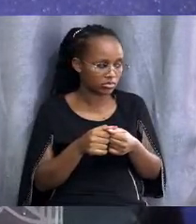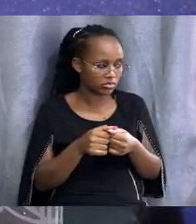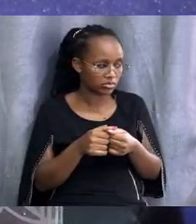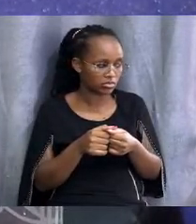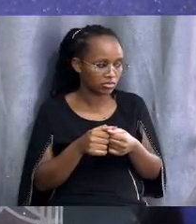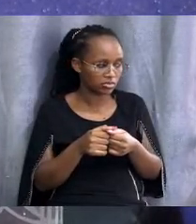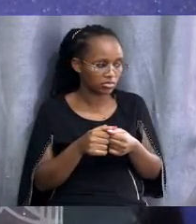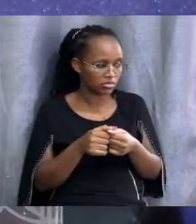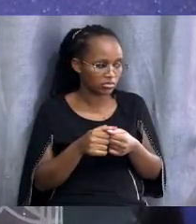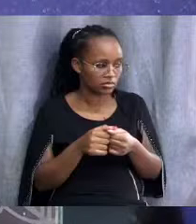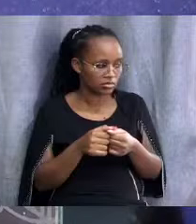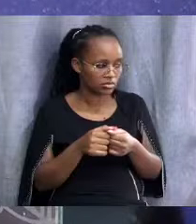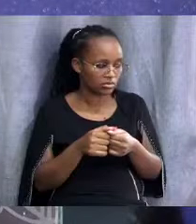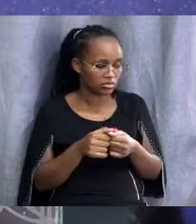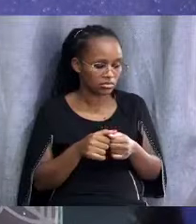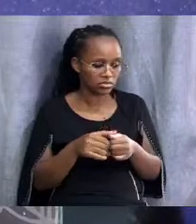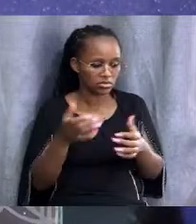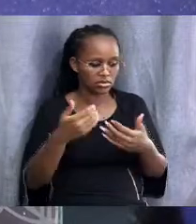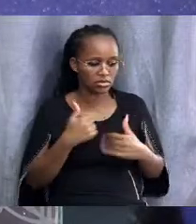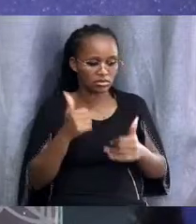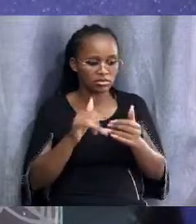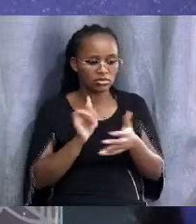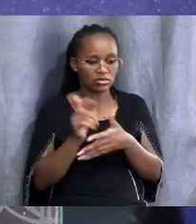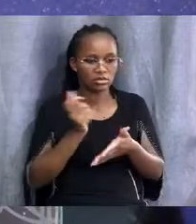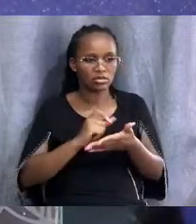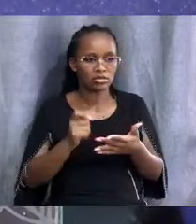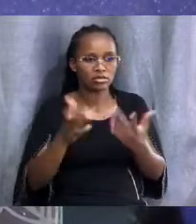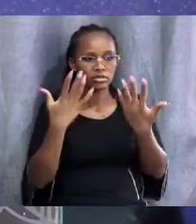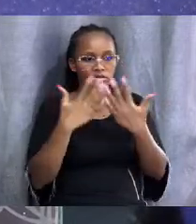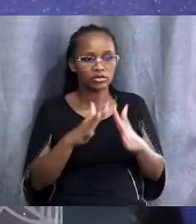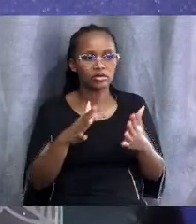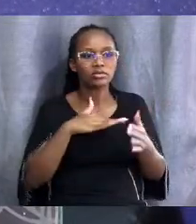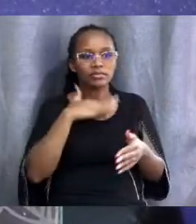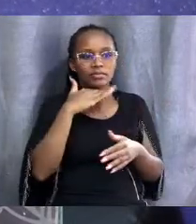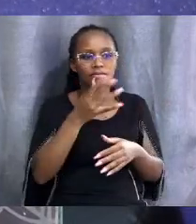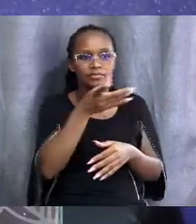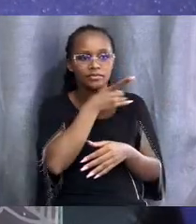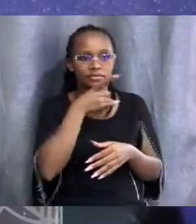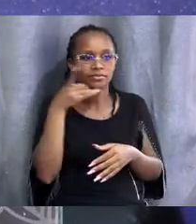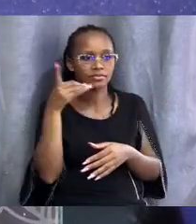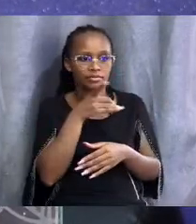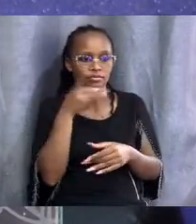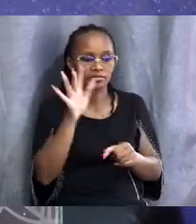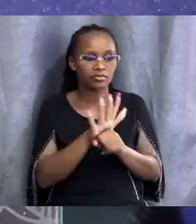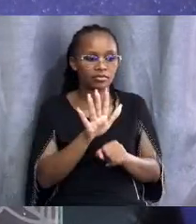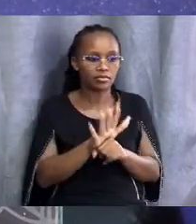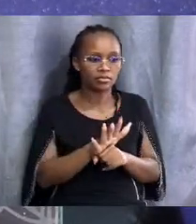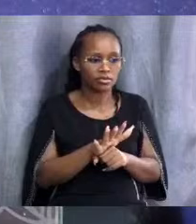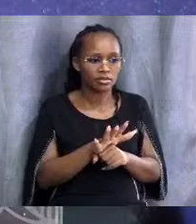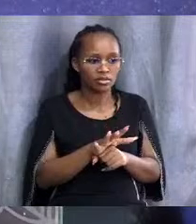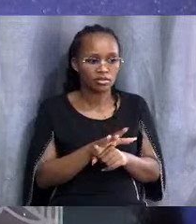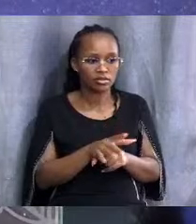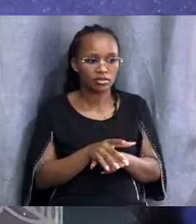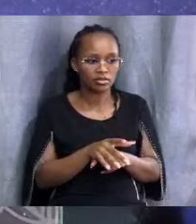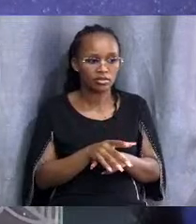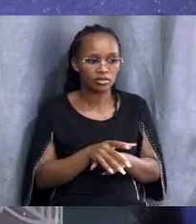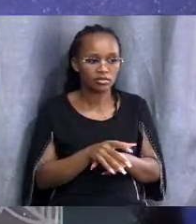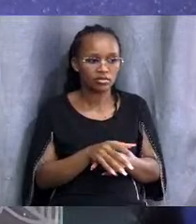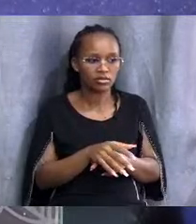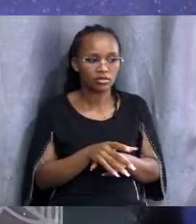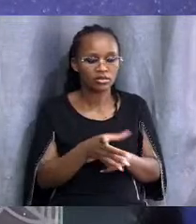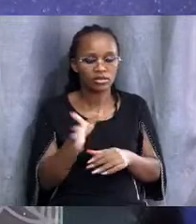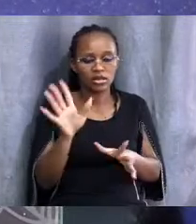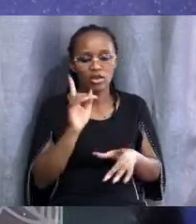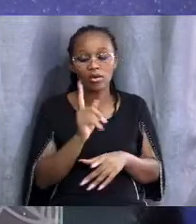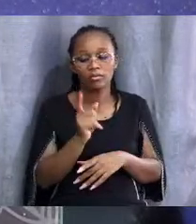Hedeo niguo uhoro ugakinya olea wadeketu wawu. Yekuo neko ngalio kengale etio. Nika getori of